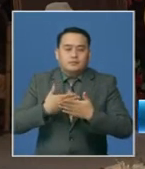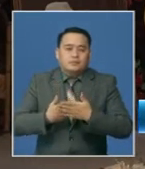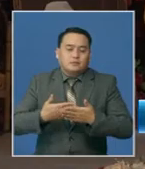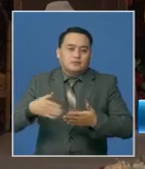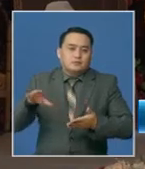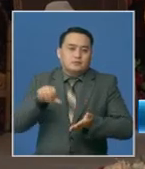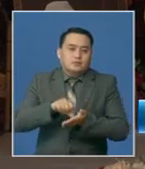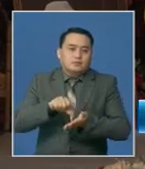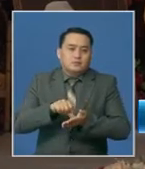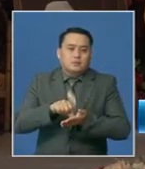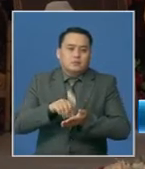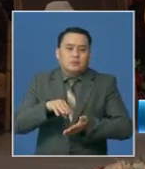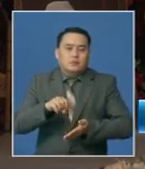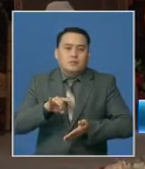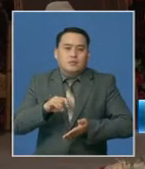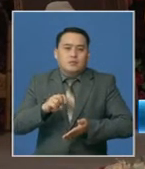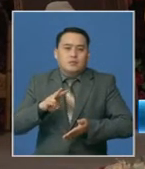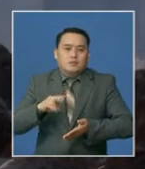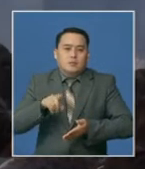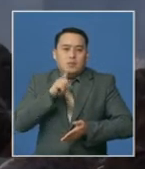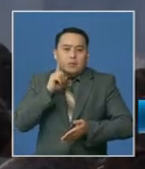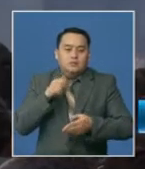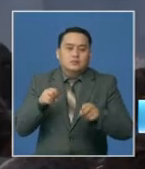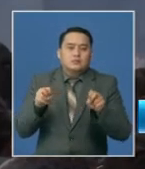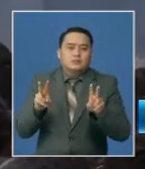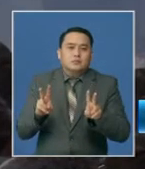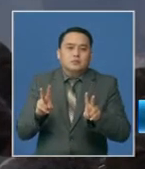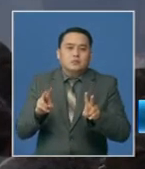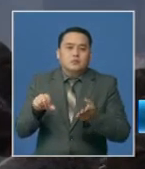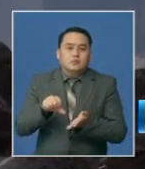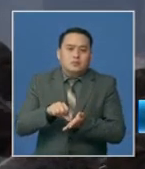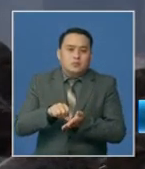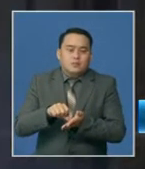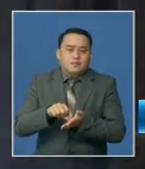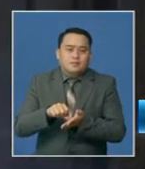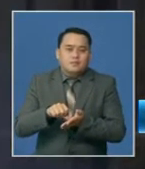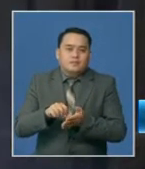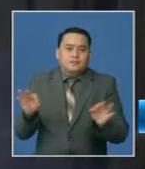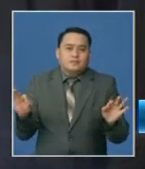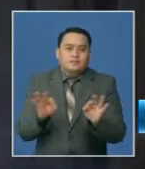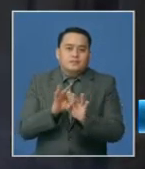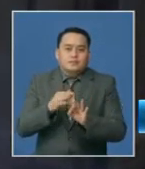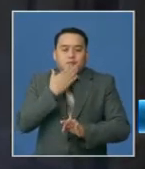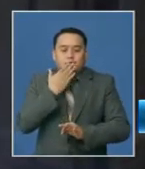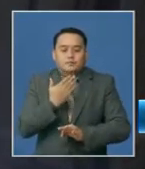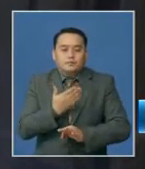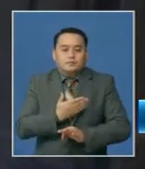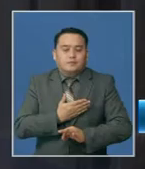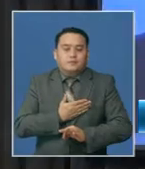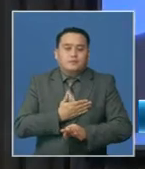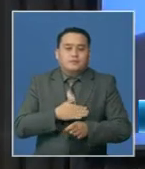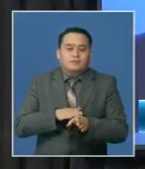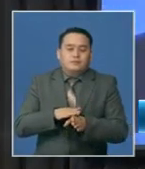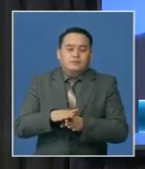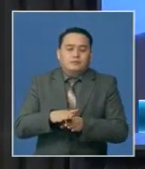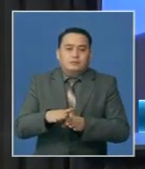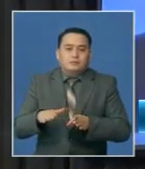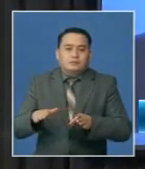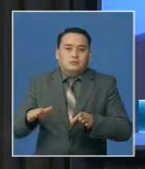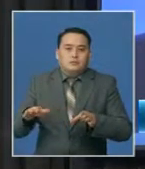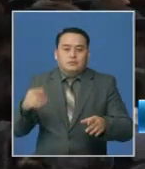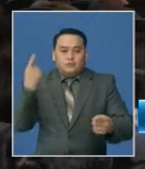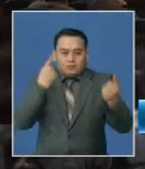воспоминаниями. Какими бы ни были печальными события минувших лет, сегодня независимость – это главный праздник страны, которому приурочиваются